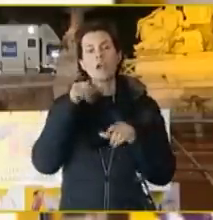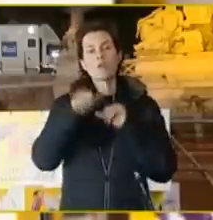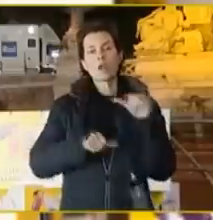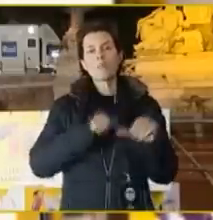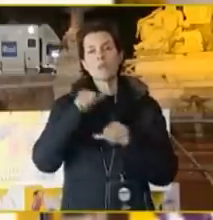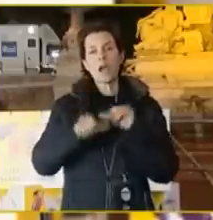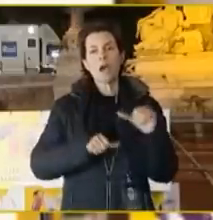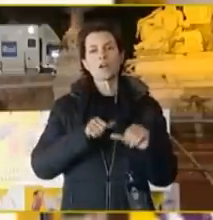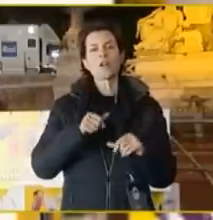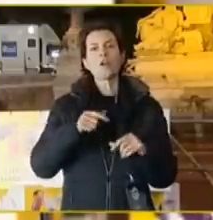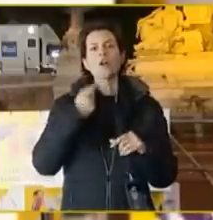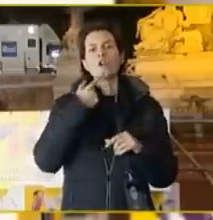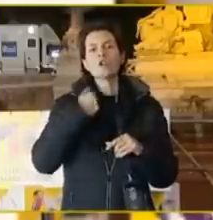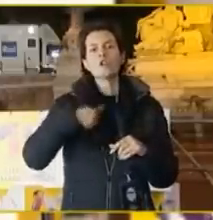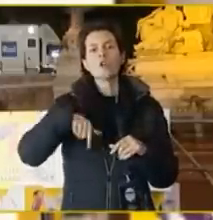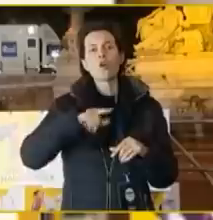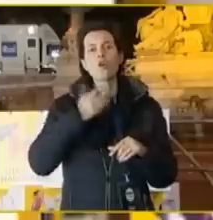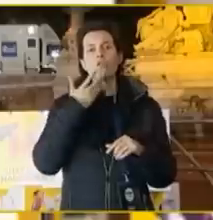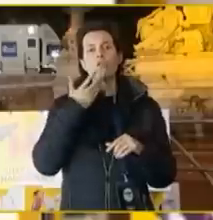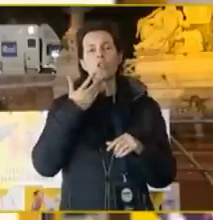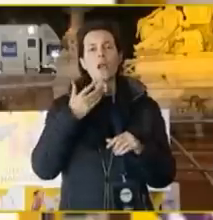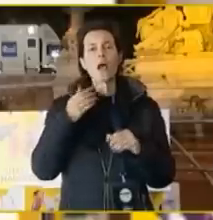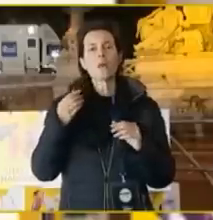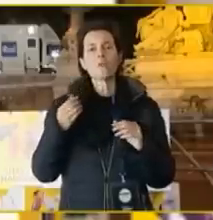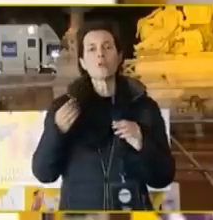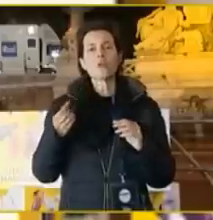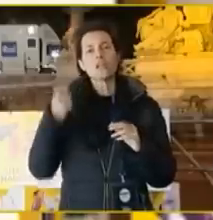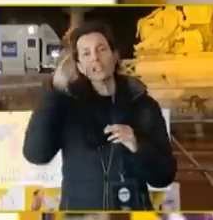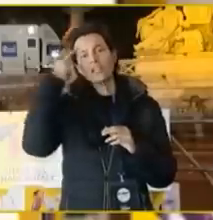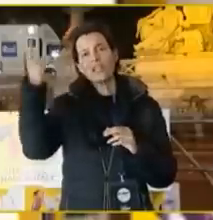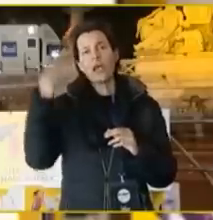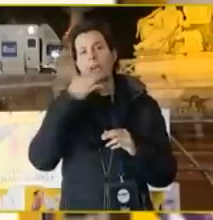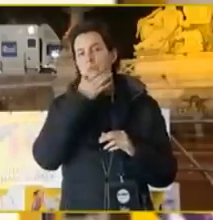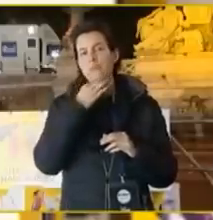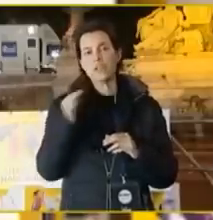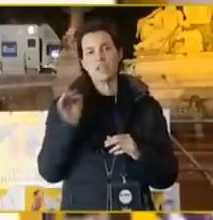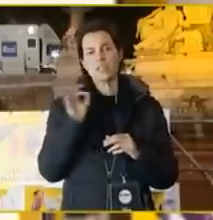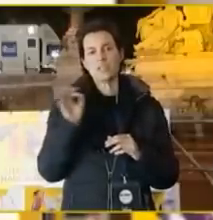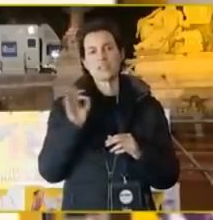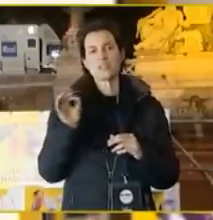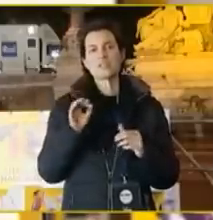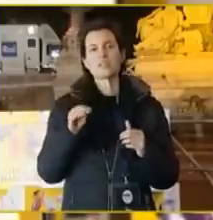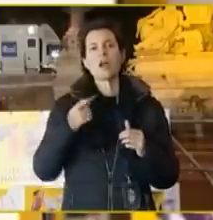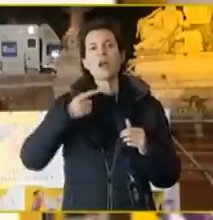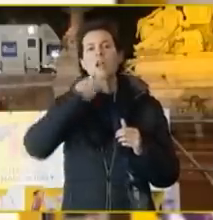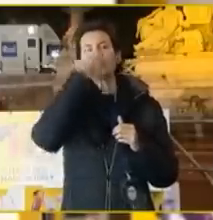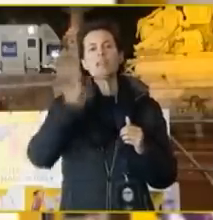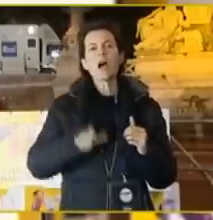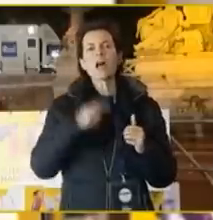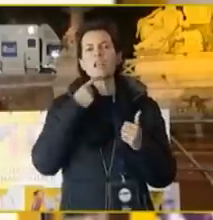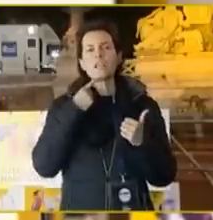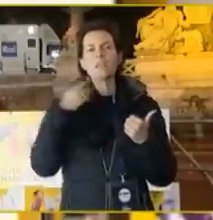degli imprenditori, dei commercianti, dei grandi inventori. Siamo l'Italia degli Olivetti, dei Marco Polo, degli Enrico